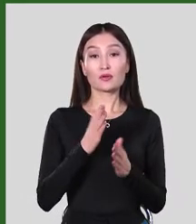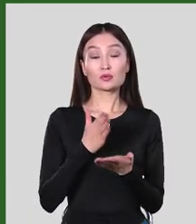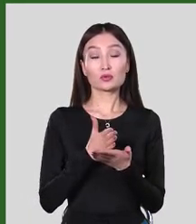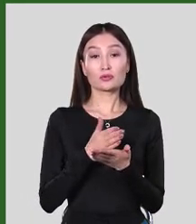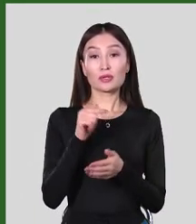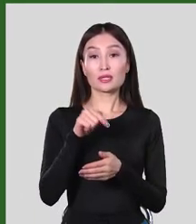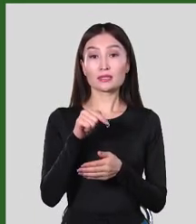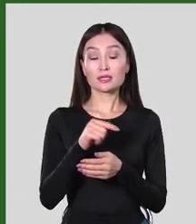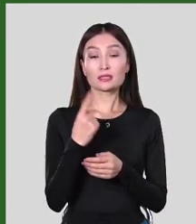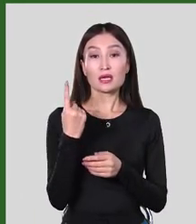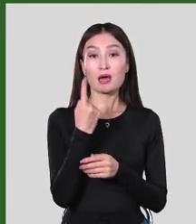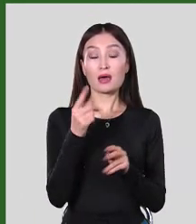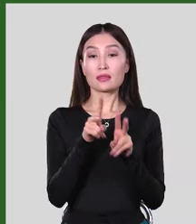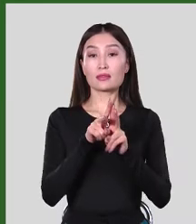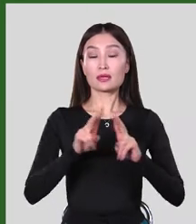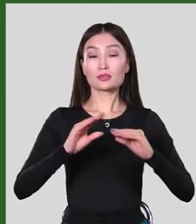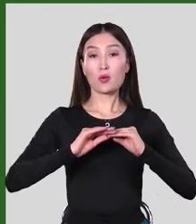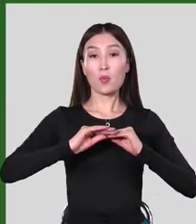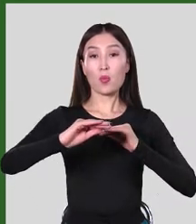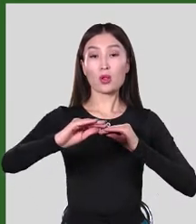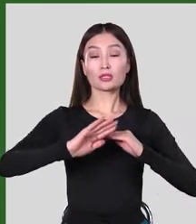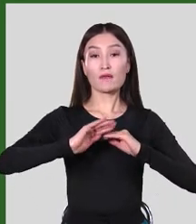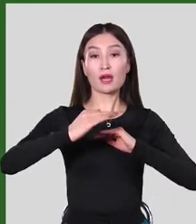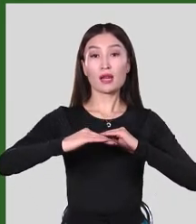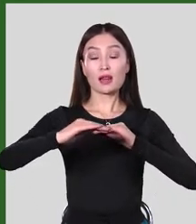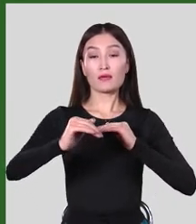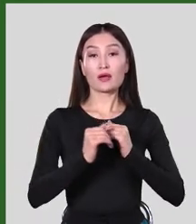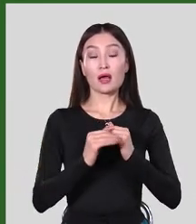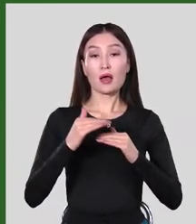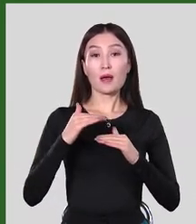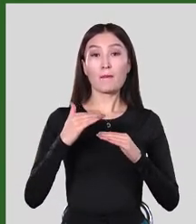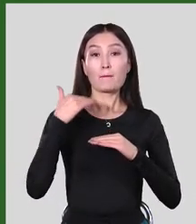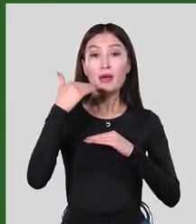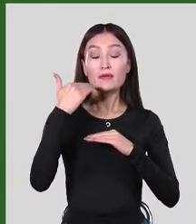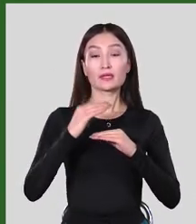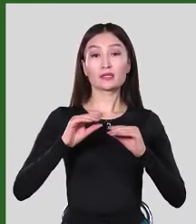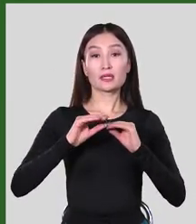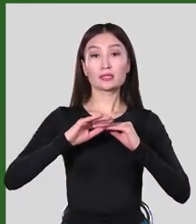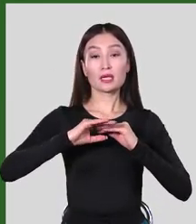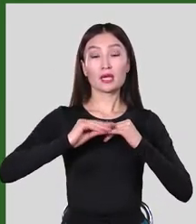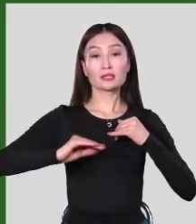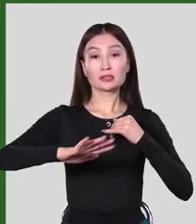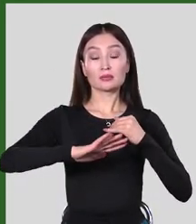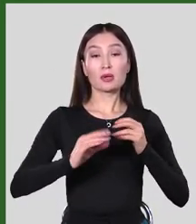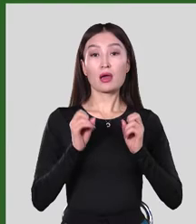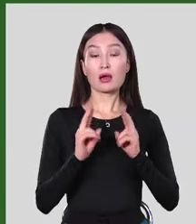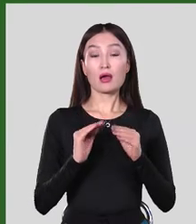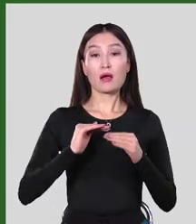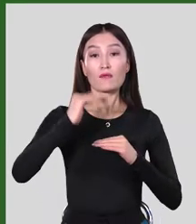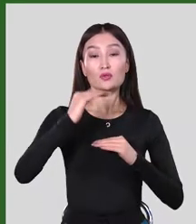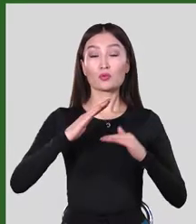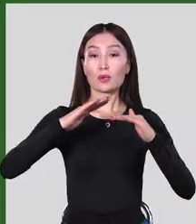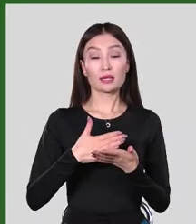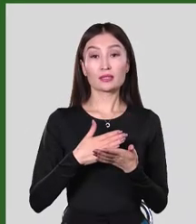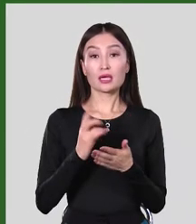существование здесь однообразного плоского рельефа. Поверхность платформы может иметь как выступы, так и